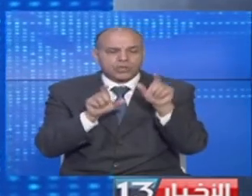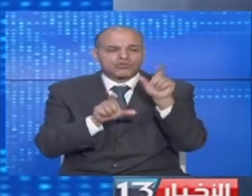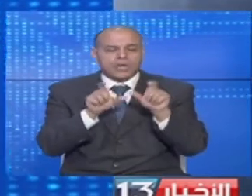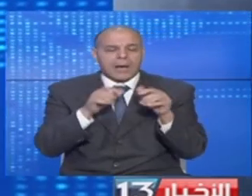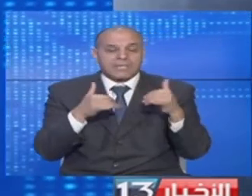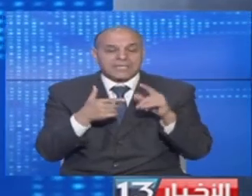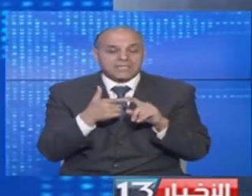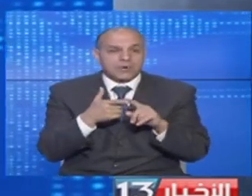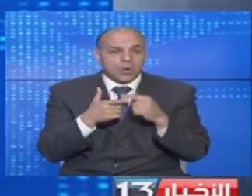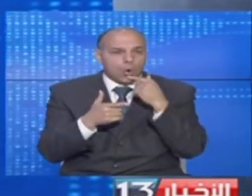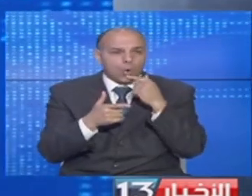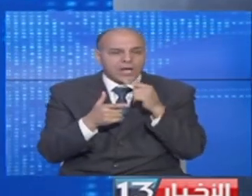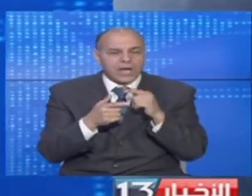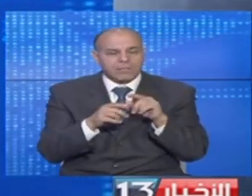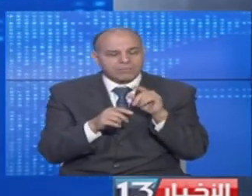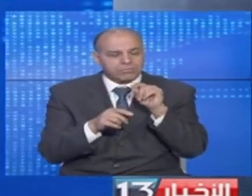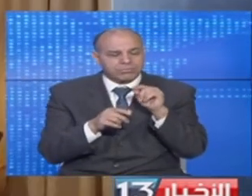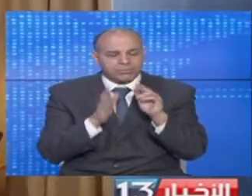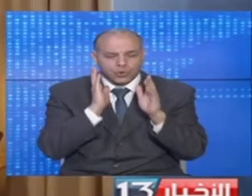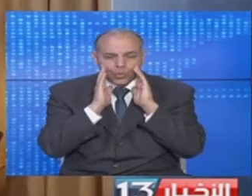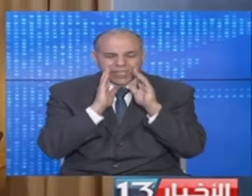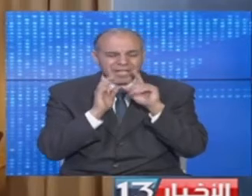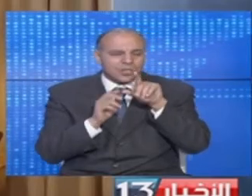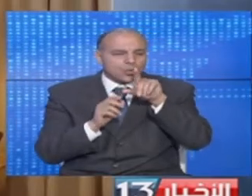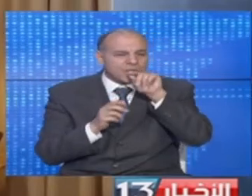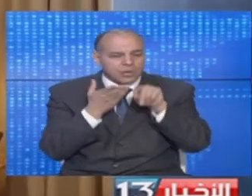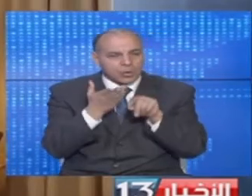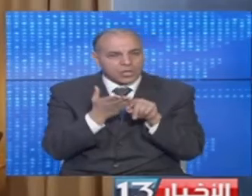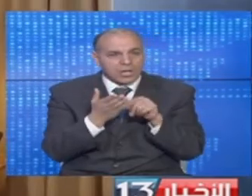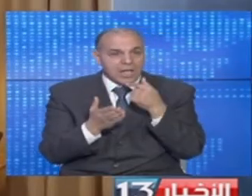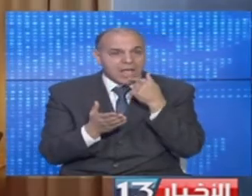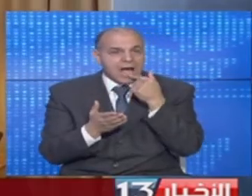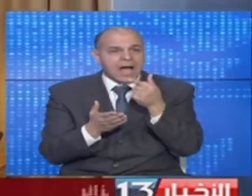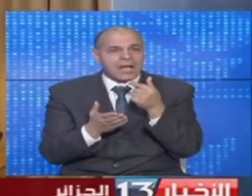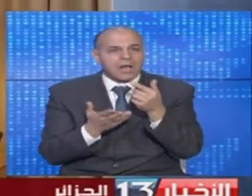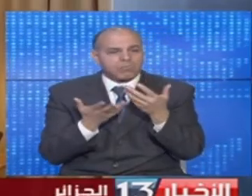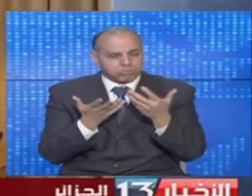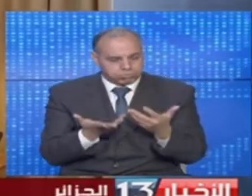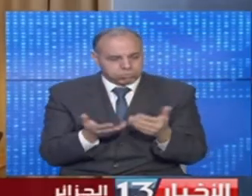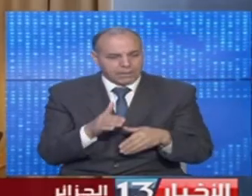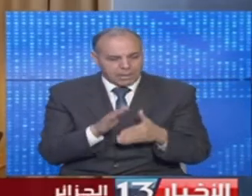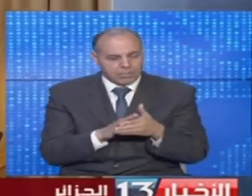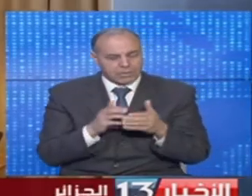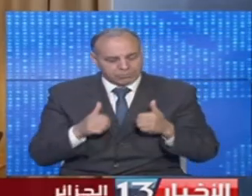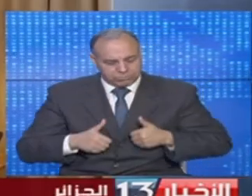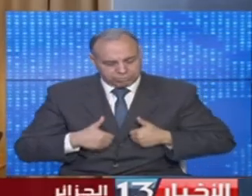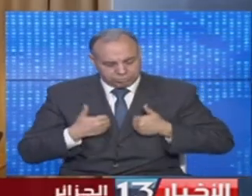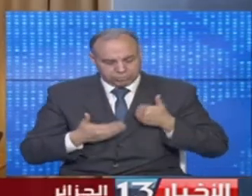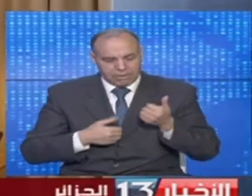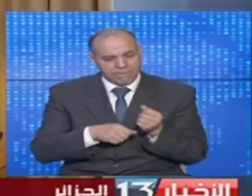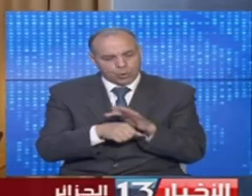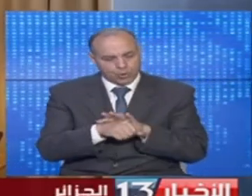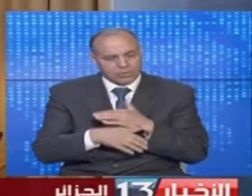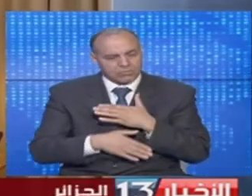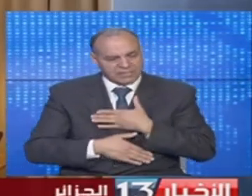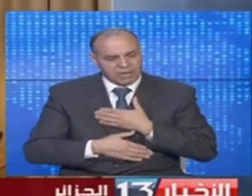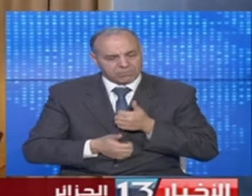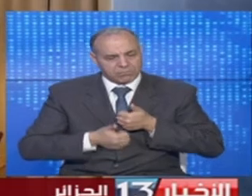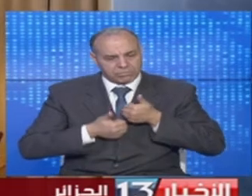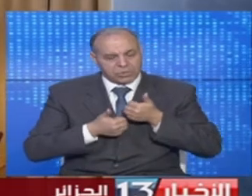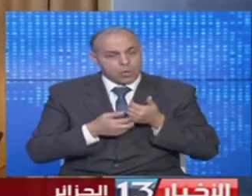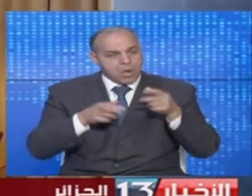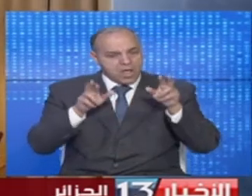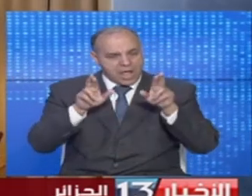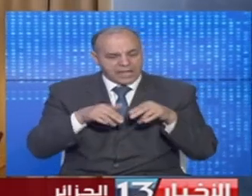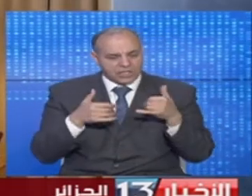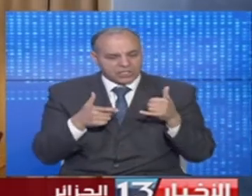الجزائري على حسابه الشخصي في موقع تويتر، أعلن خلالها أنه بدأ بالتعافي من فيروس كورونا وأنه قد